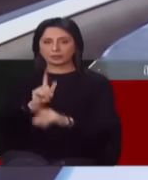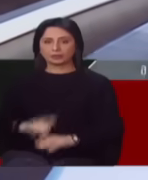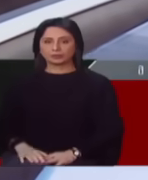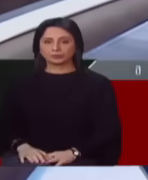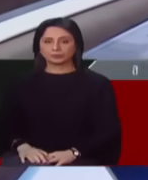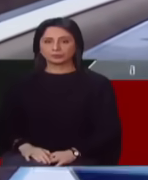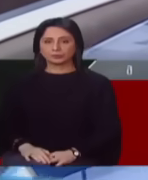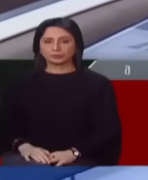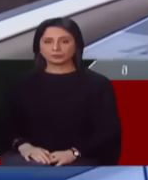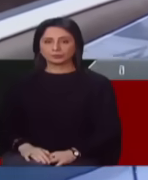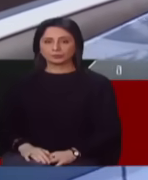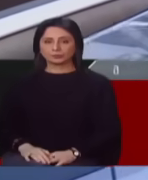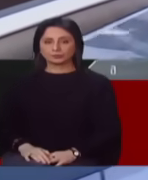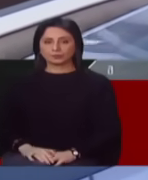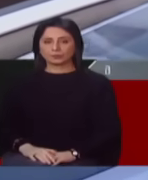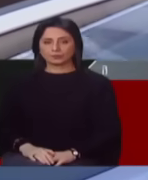ეთერში. თეონა, გისმენთ.